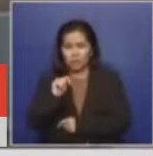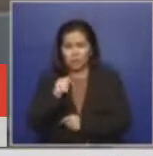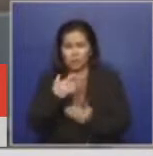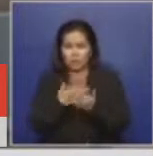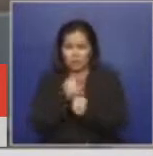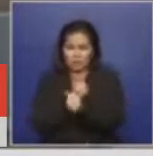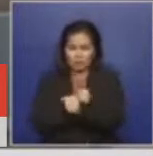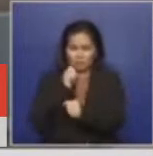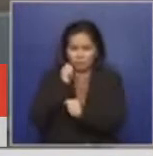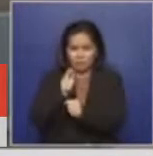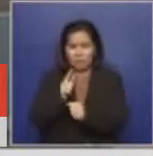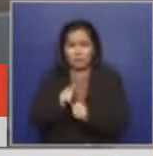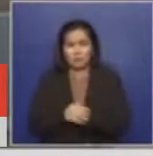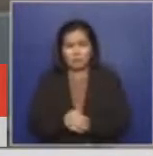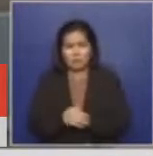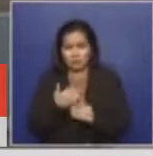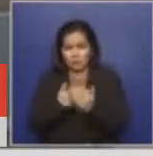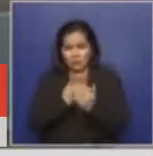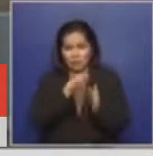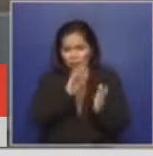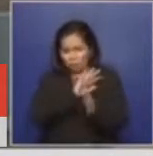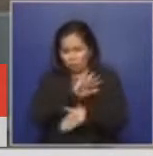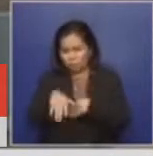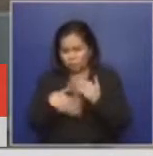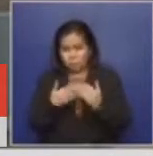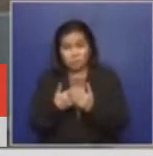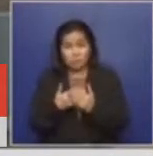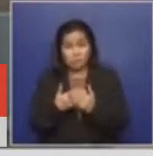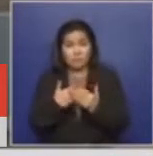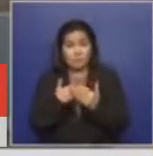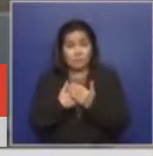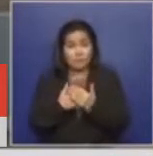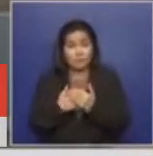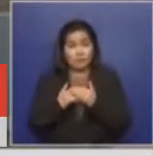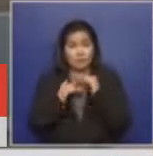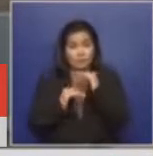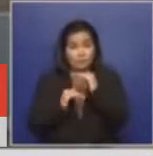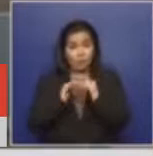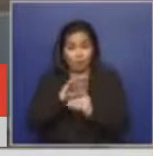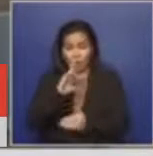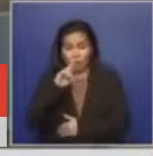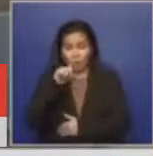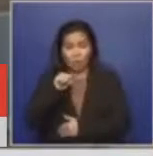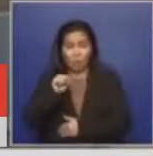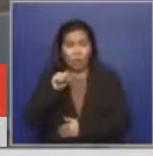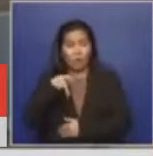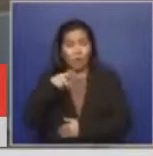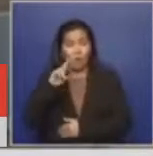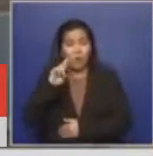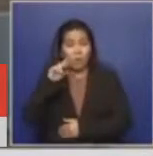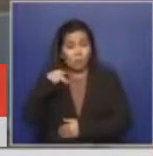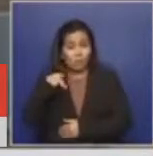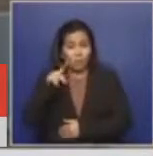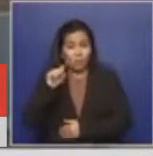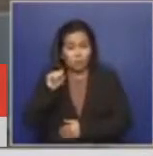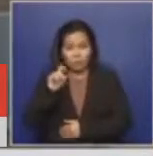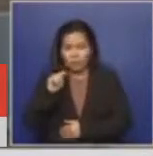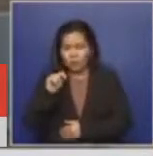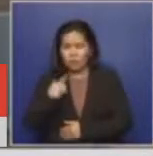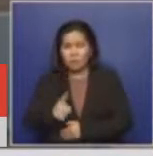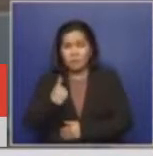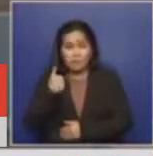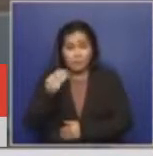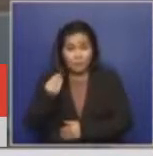างท่านทราบไหมครับว่างบฟิกคอสของรพสตนี้ได้เท่าไหร่เขาบอกว่